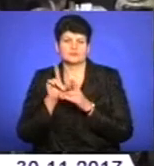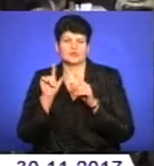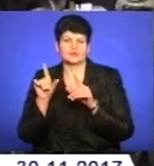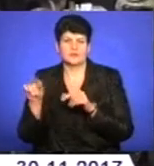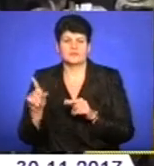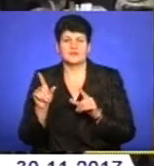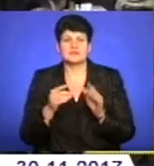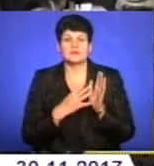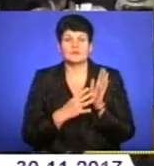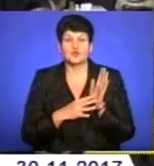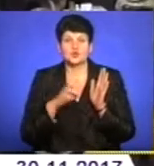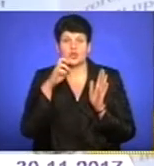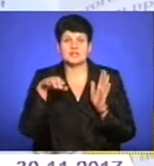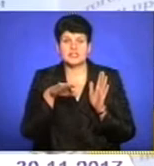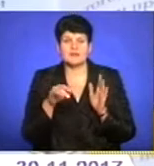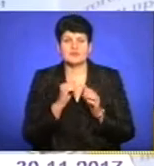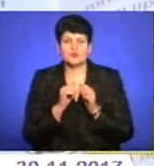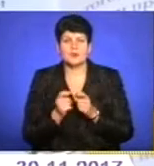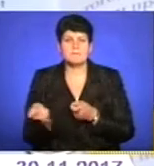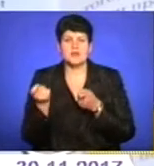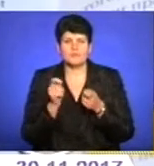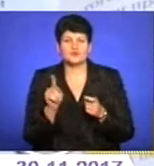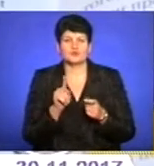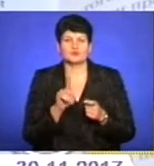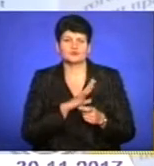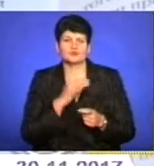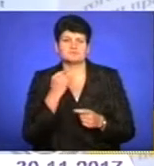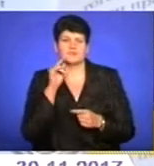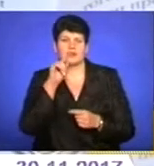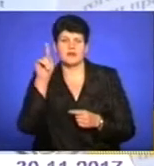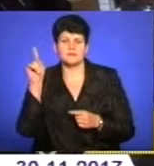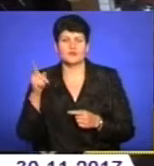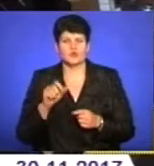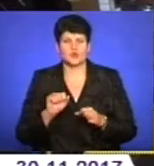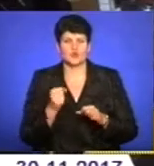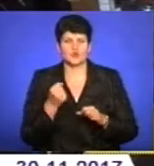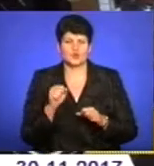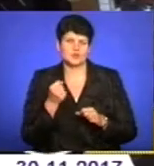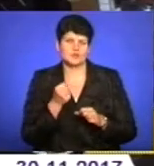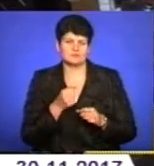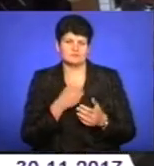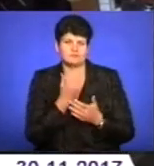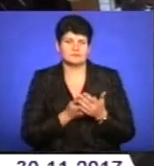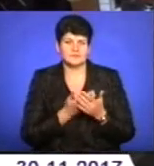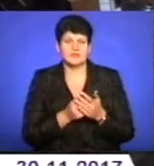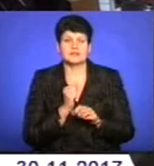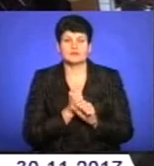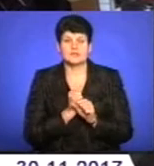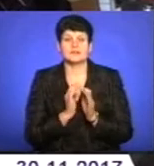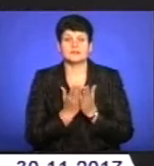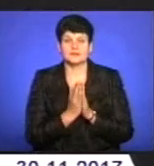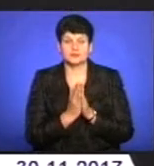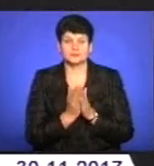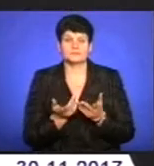90 країнах і з кожної привозив нотатки про те, що здалось йому цікавим. Уже тоді друзі радили автору видати книгу. Однак реалізації